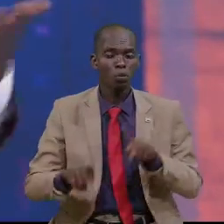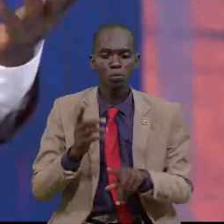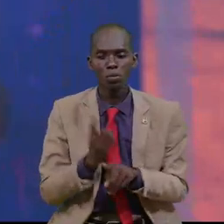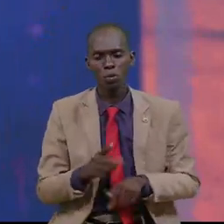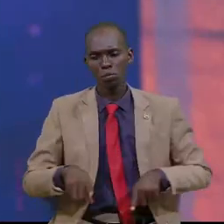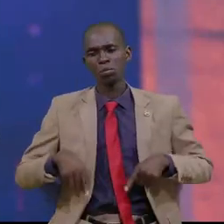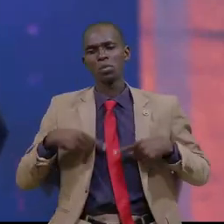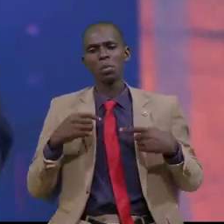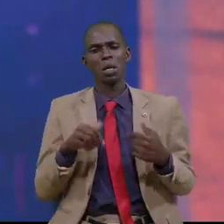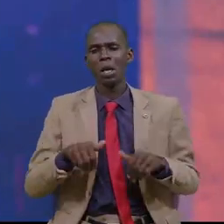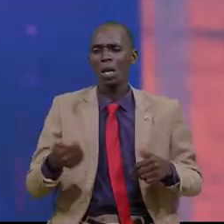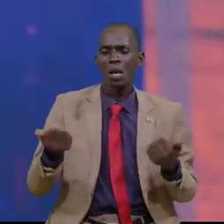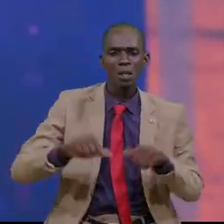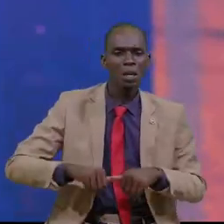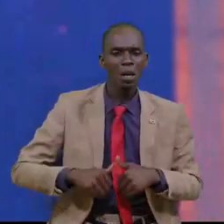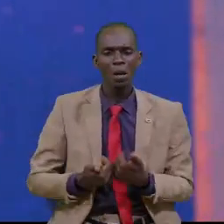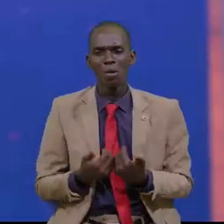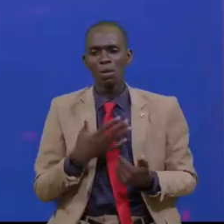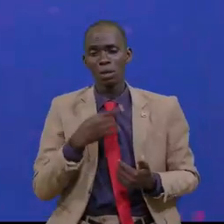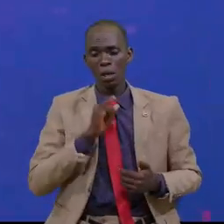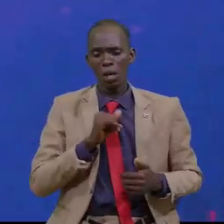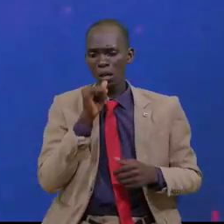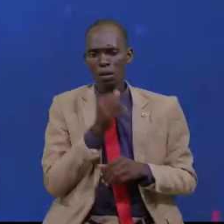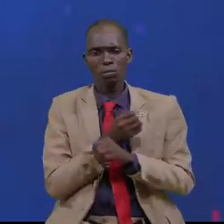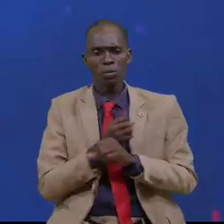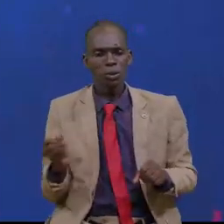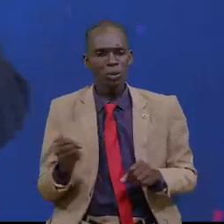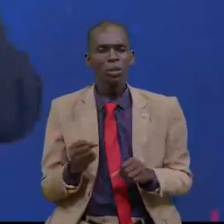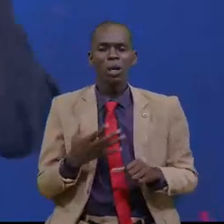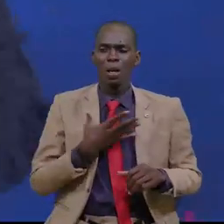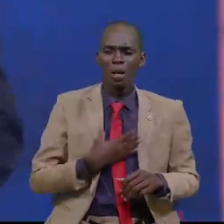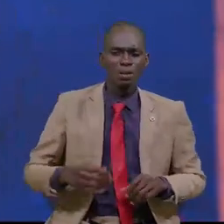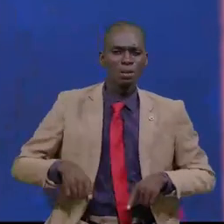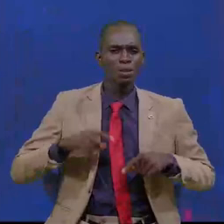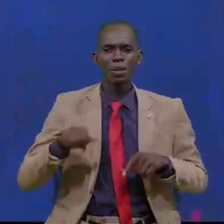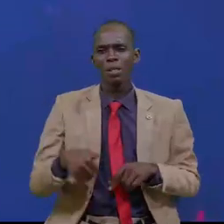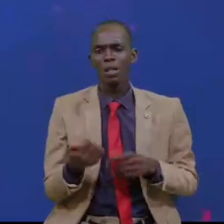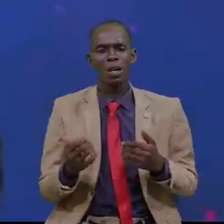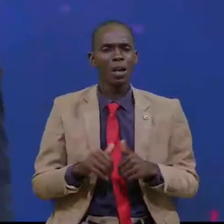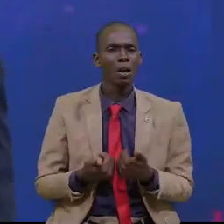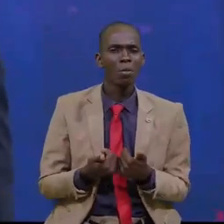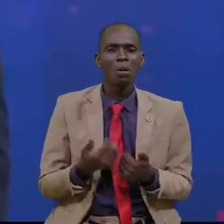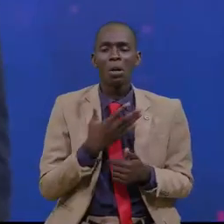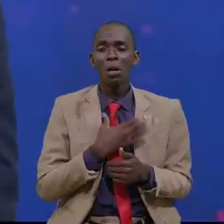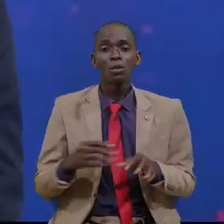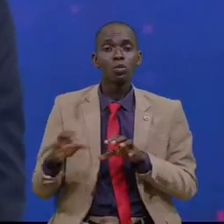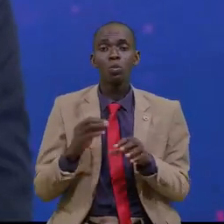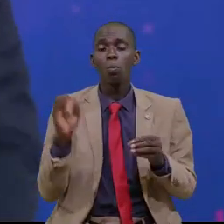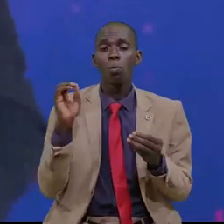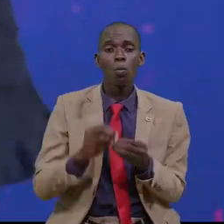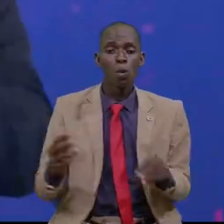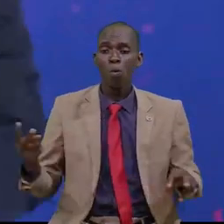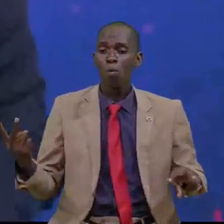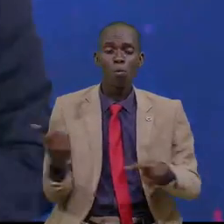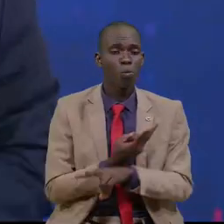vivent n'importe comment, je suis né de nouveau. Et ils vivent n'importe comment, je suis sauvé. Ils vivent n'importe comment. Et ils font même pire